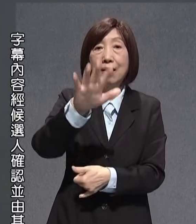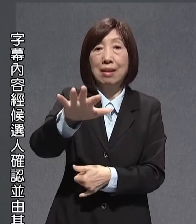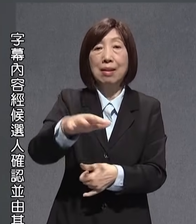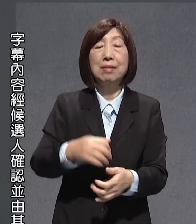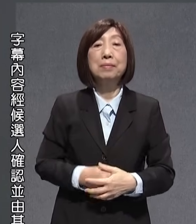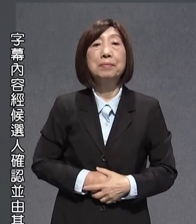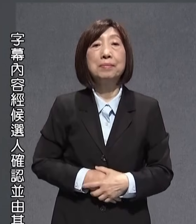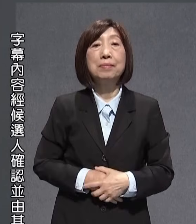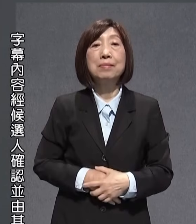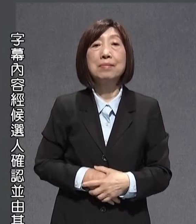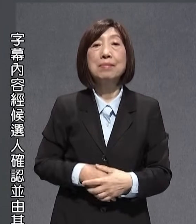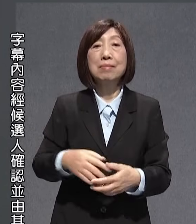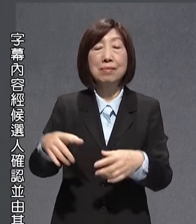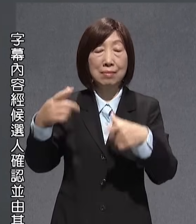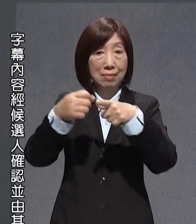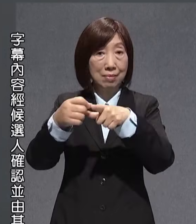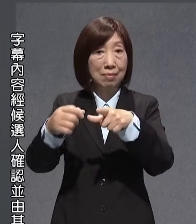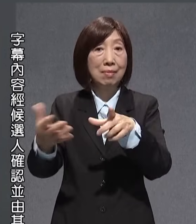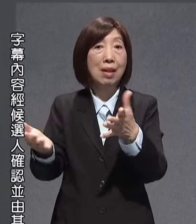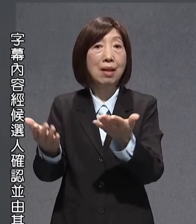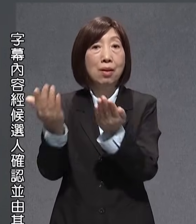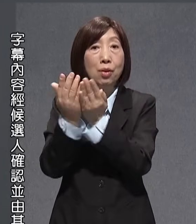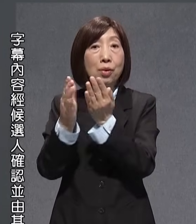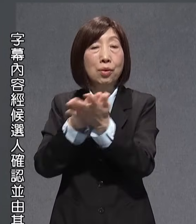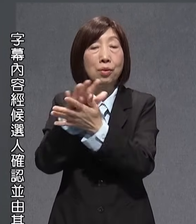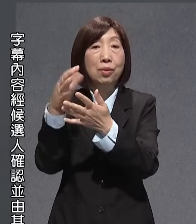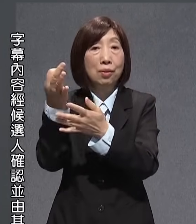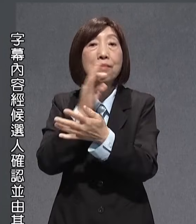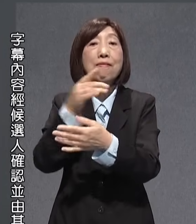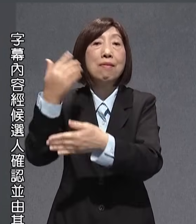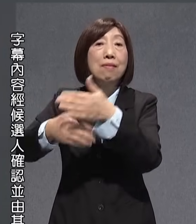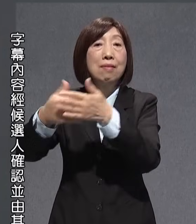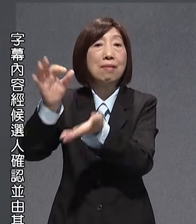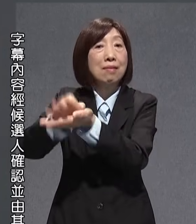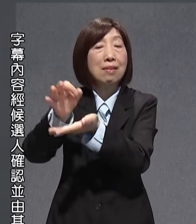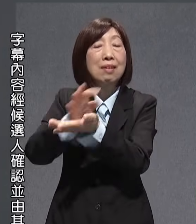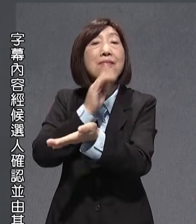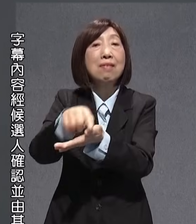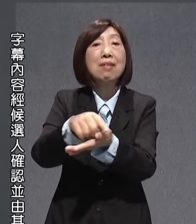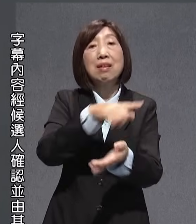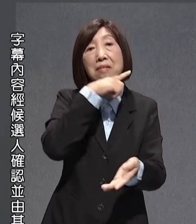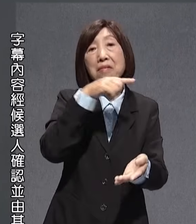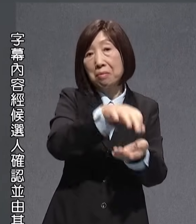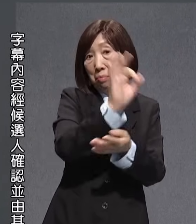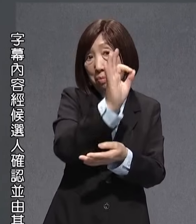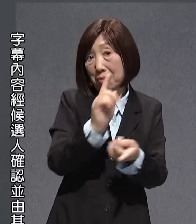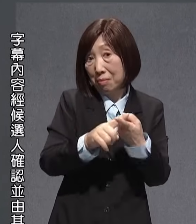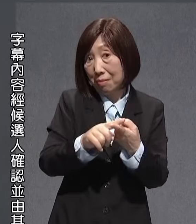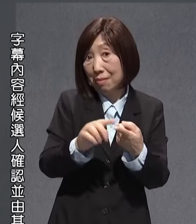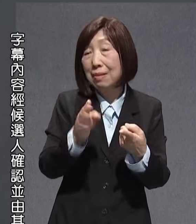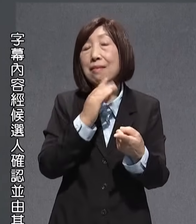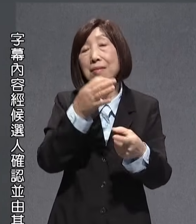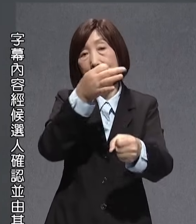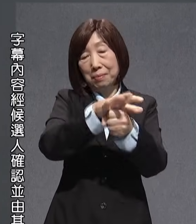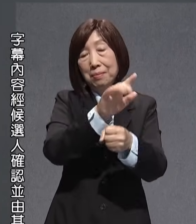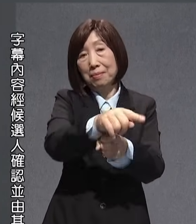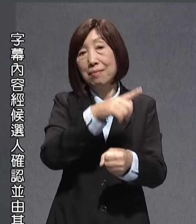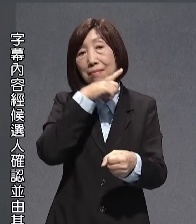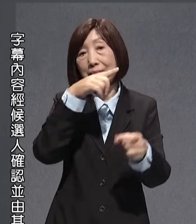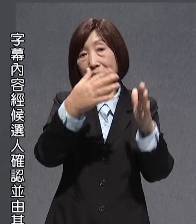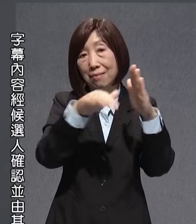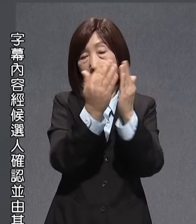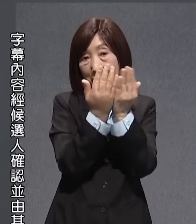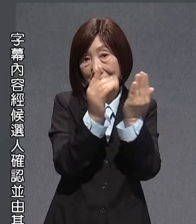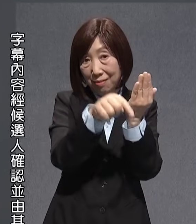15000块钱，公立的学杂费比较便宜，私立的学杂费比较贵，那我们补助私立